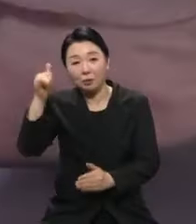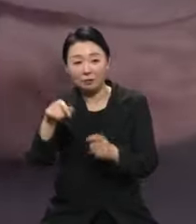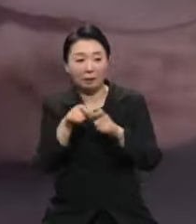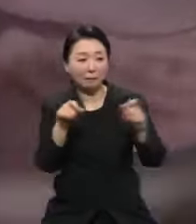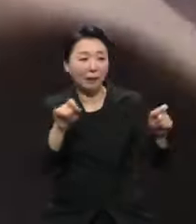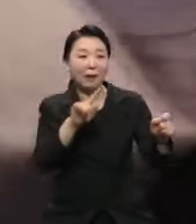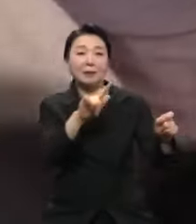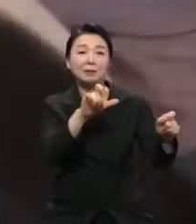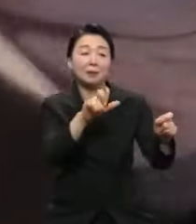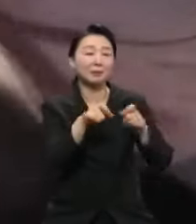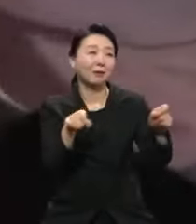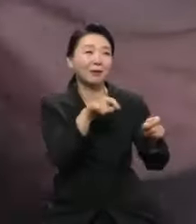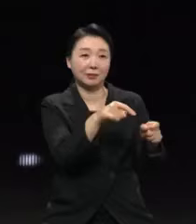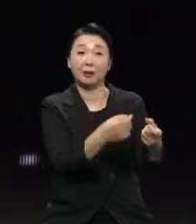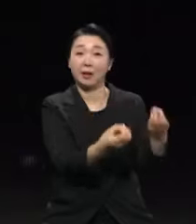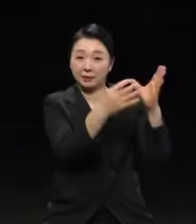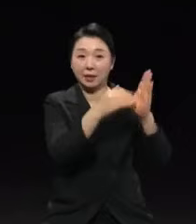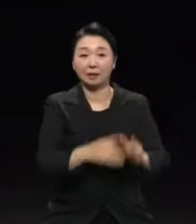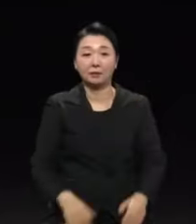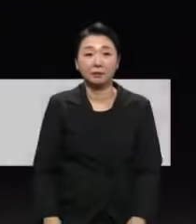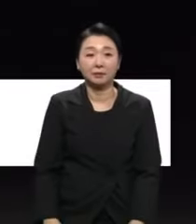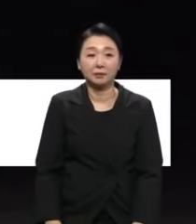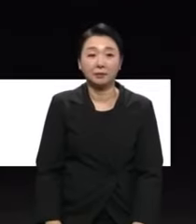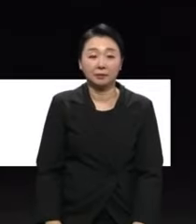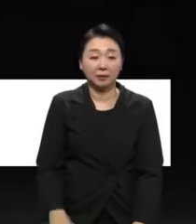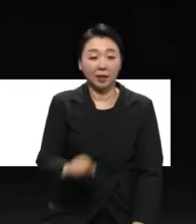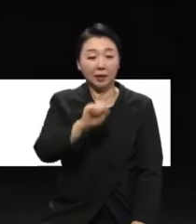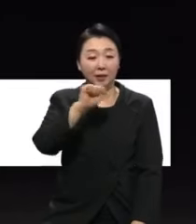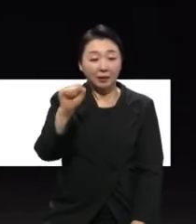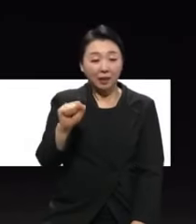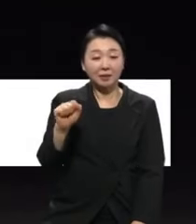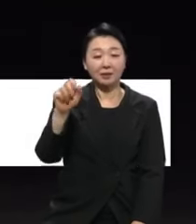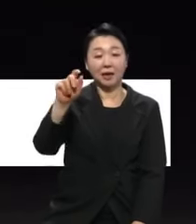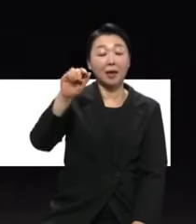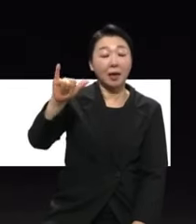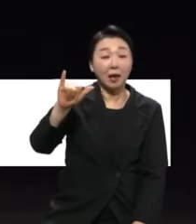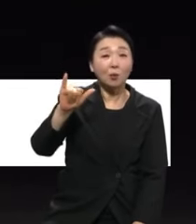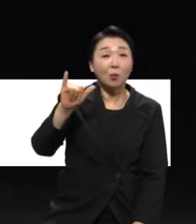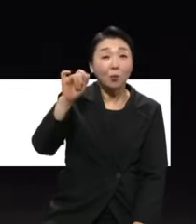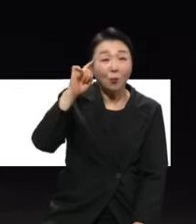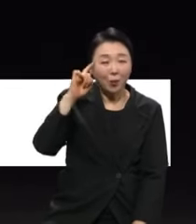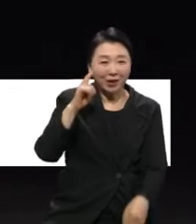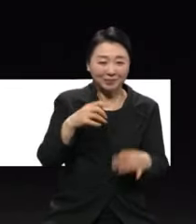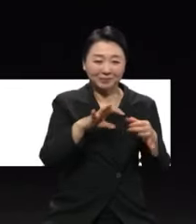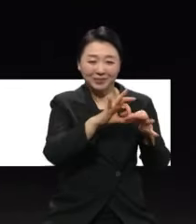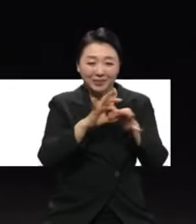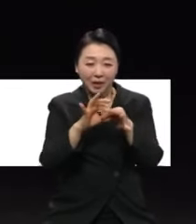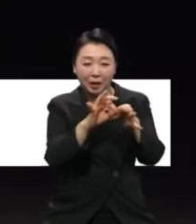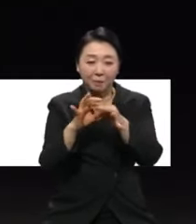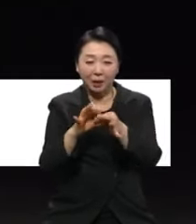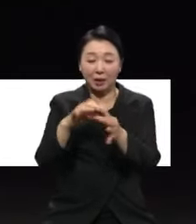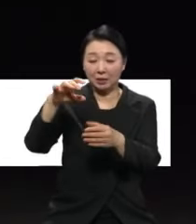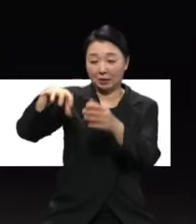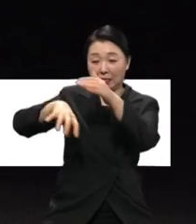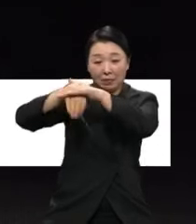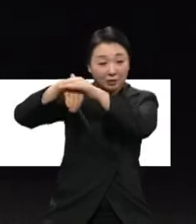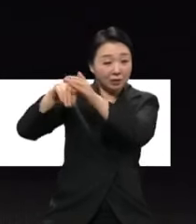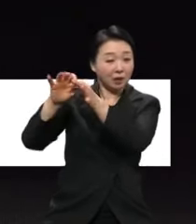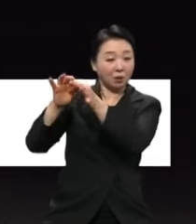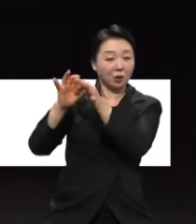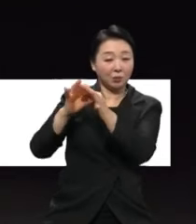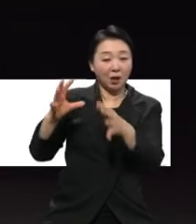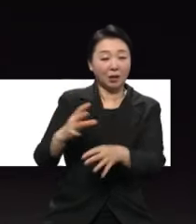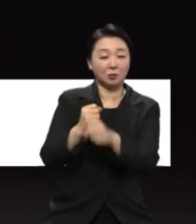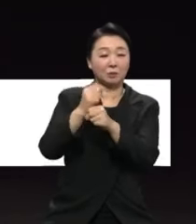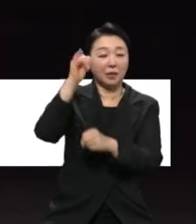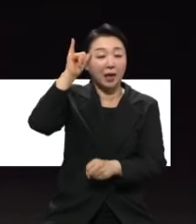떨어진 곳에서 열렸습니다. 갤럭시 AI is a comprehensive AI experience on device and